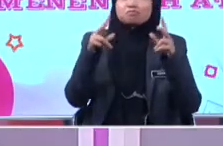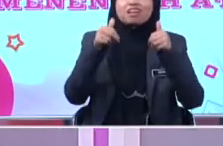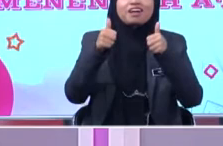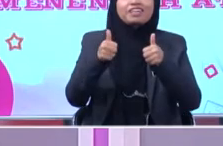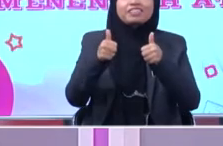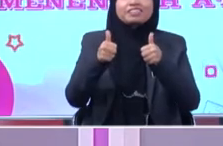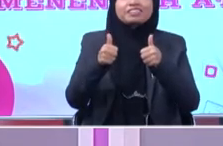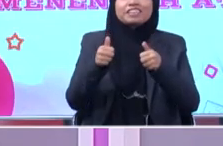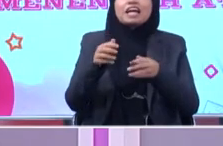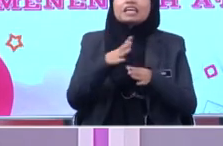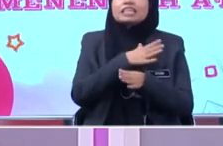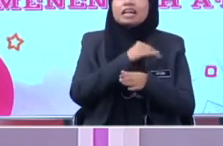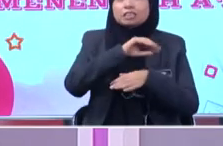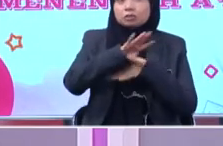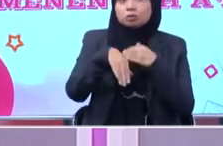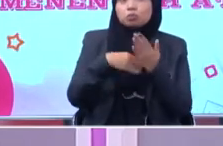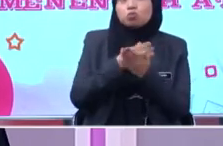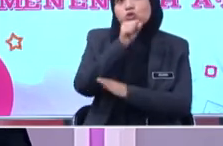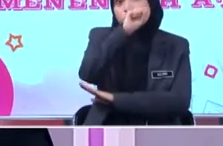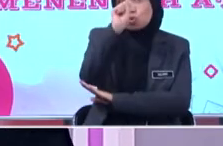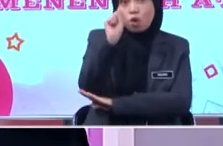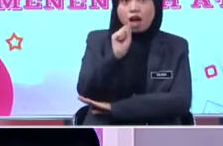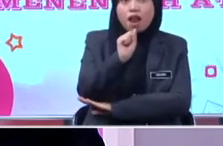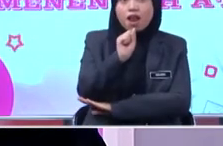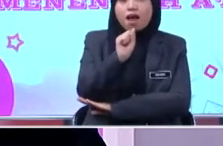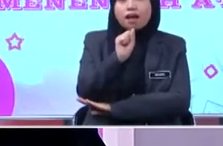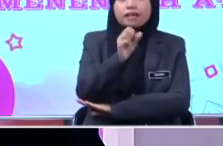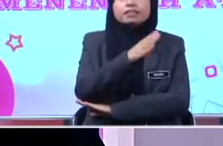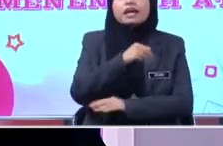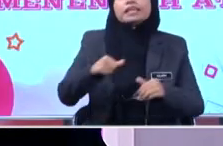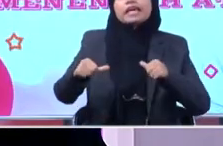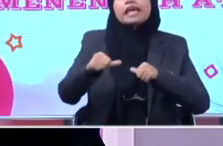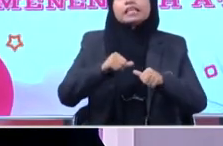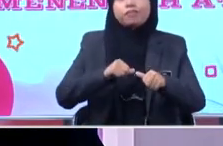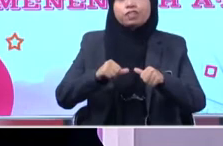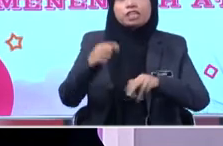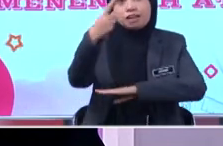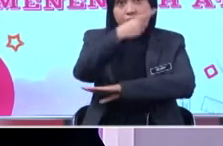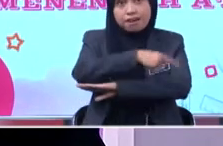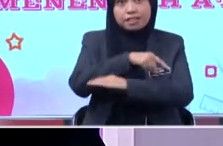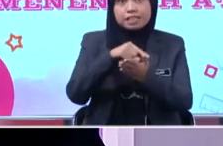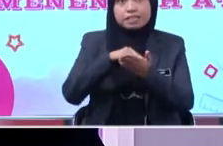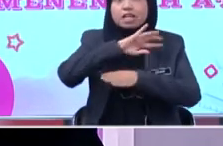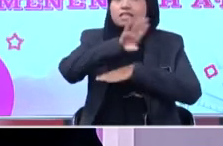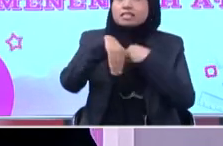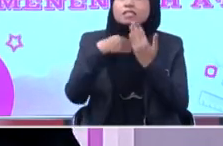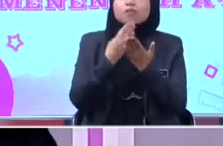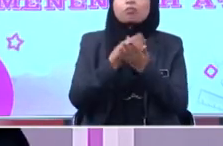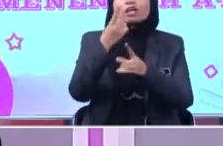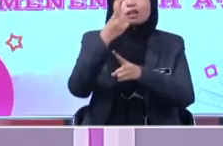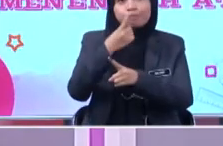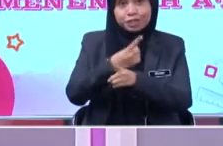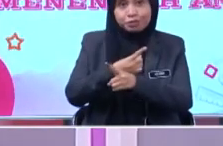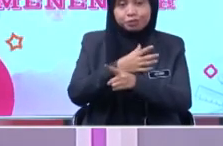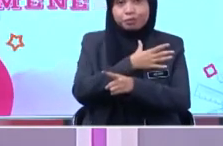dan semua salah Dan juga epifit yang kita jalankan pada hari ini semuanya betul dan